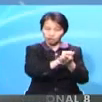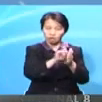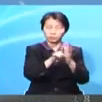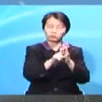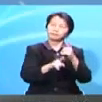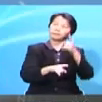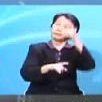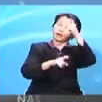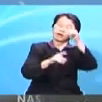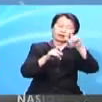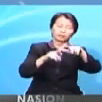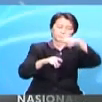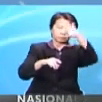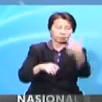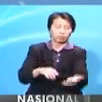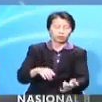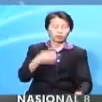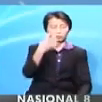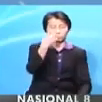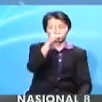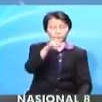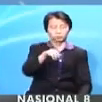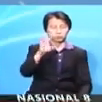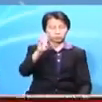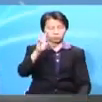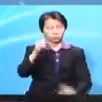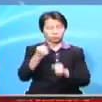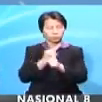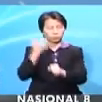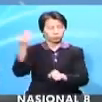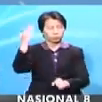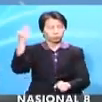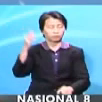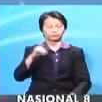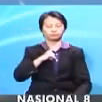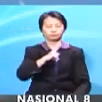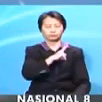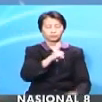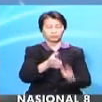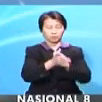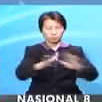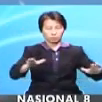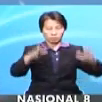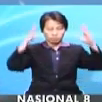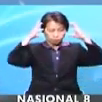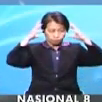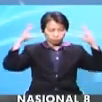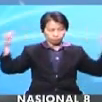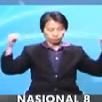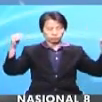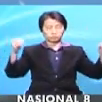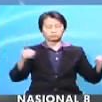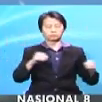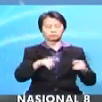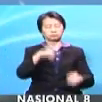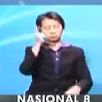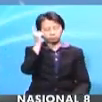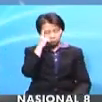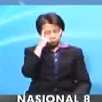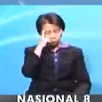ditembak jatuh 17 Juli tahun lalu lembaga keselamatan Belanda bagai manapun